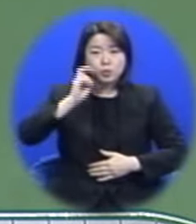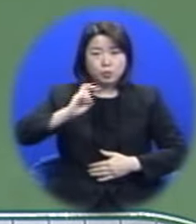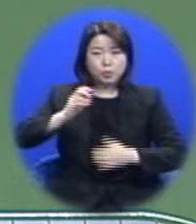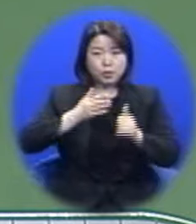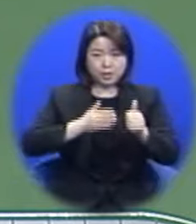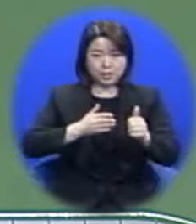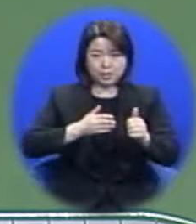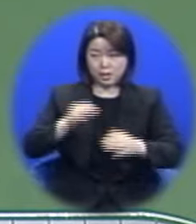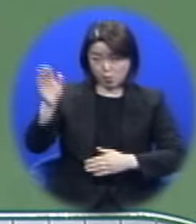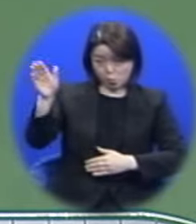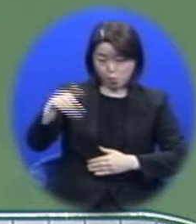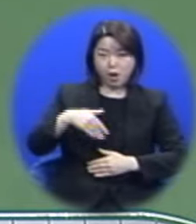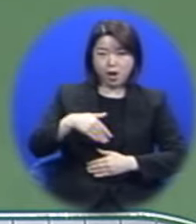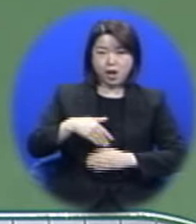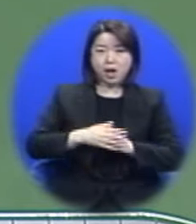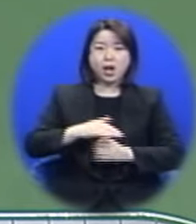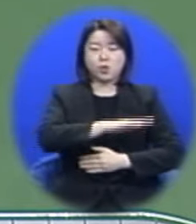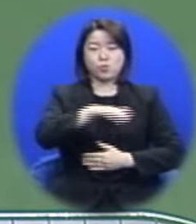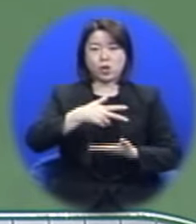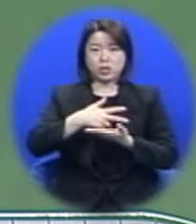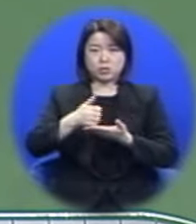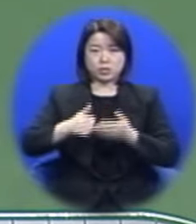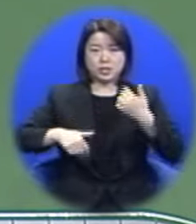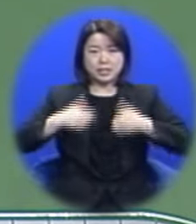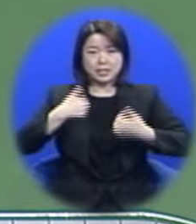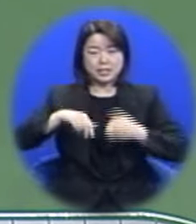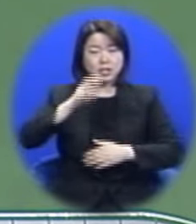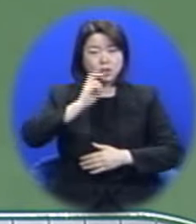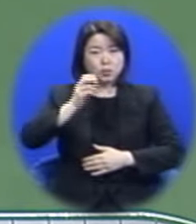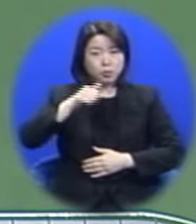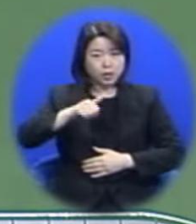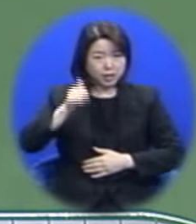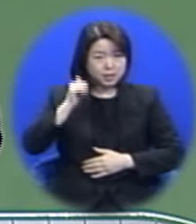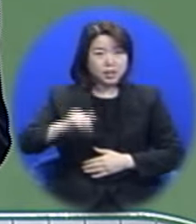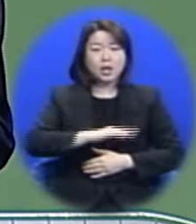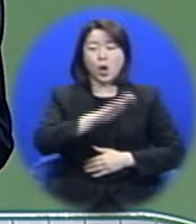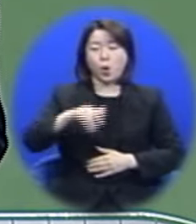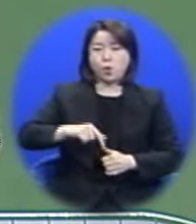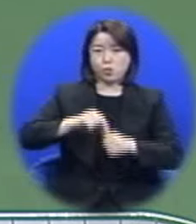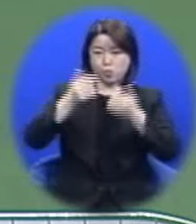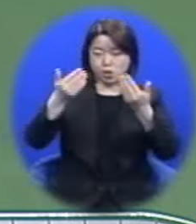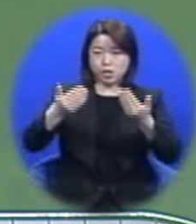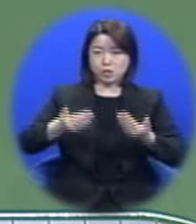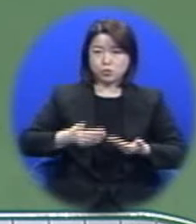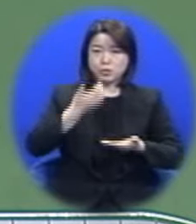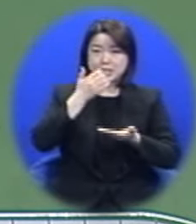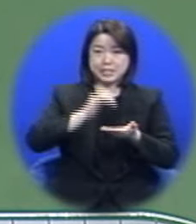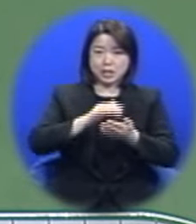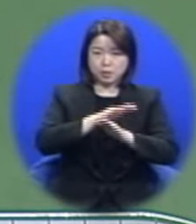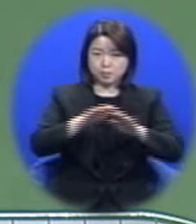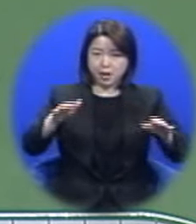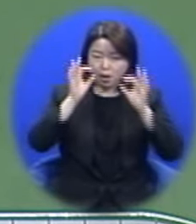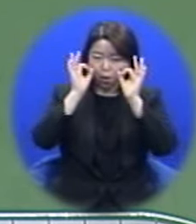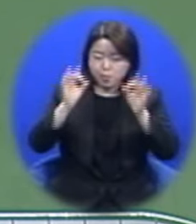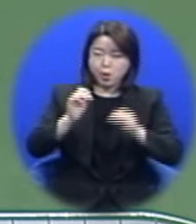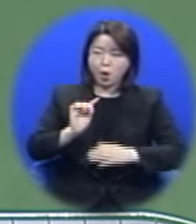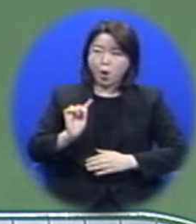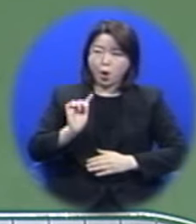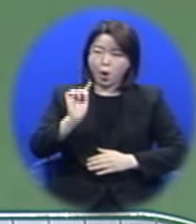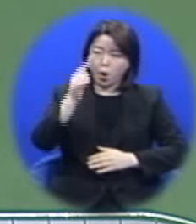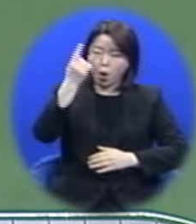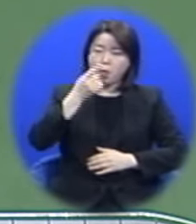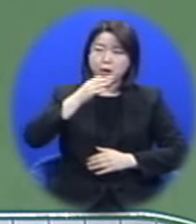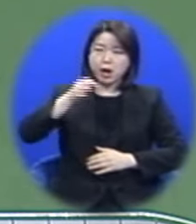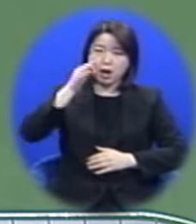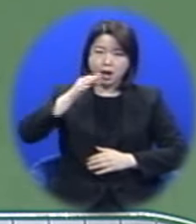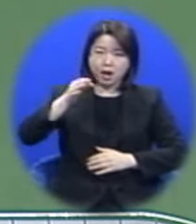오너라 우리가 주님께 즐거이 노래하자. 우리를 구원하시는 반석을 보고 소리 높여 외치자. 찬송을